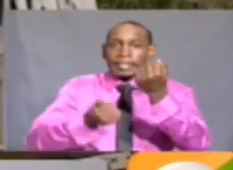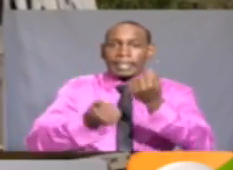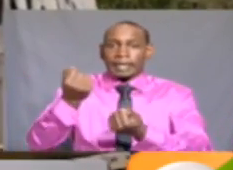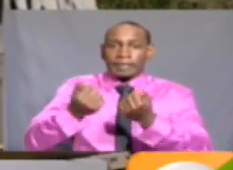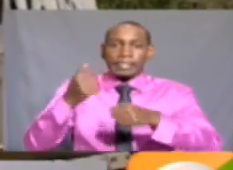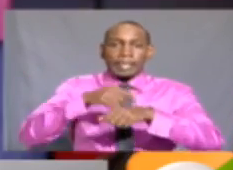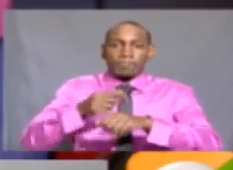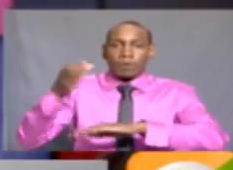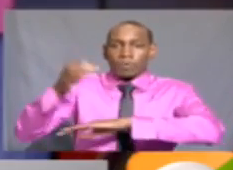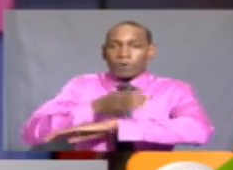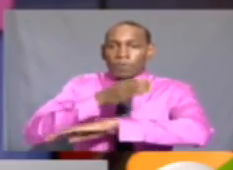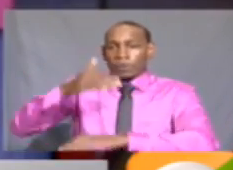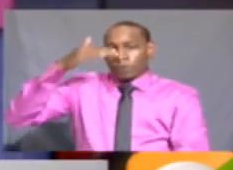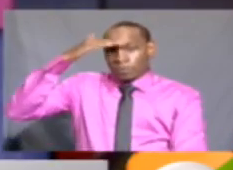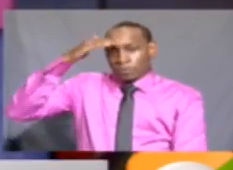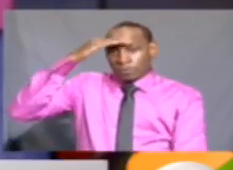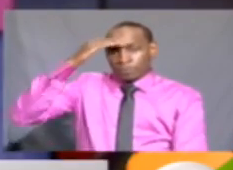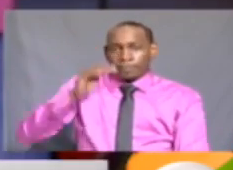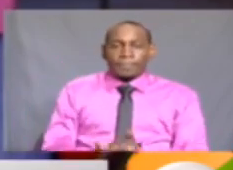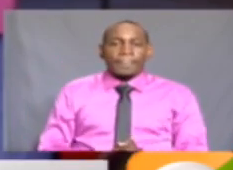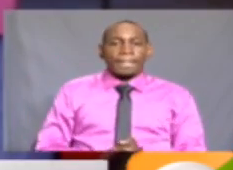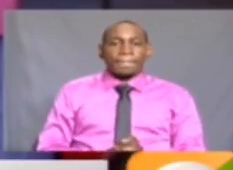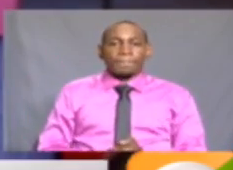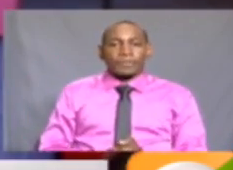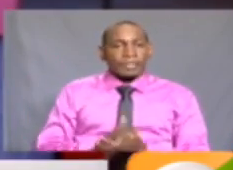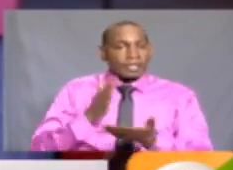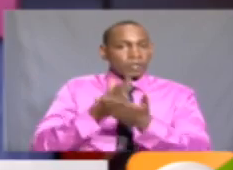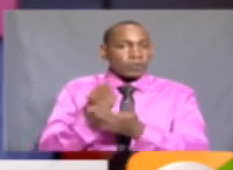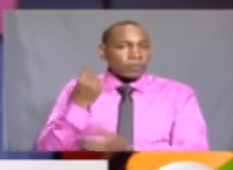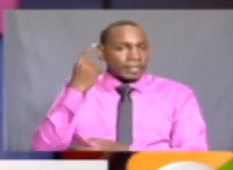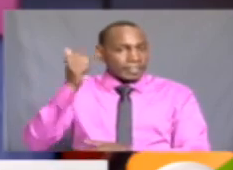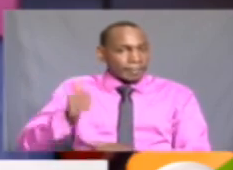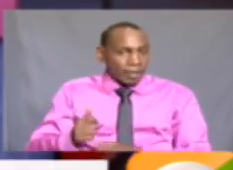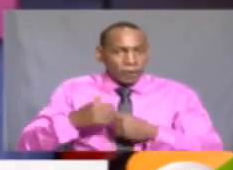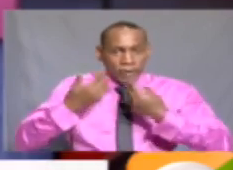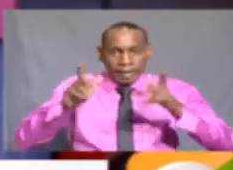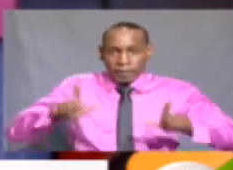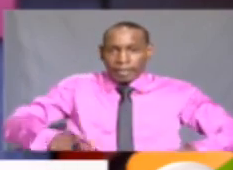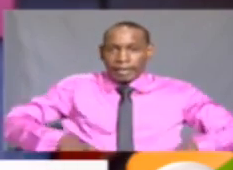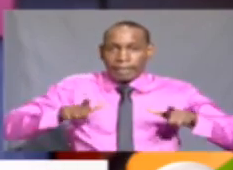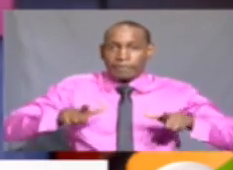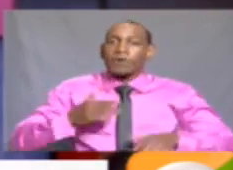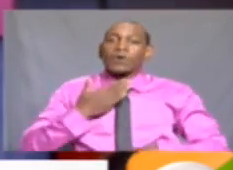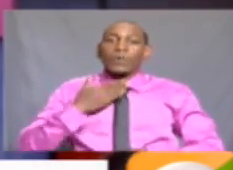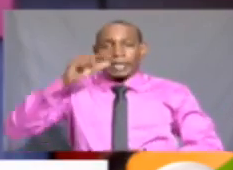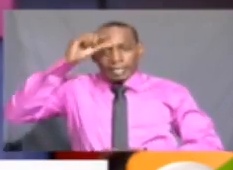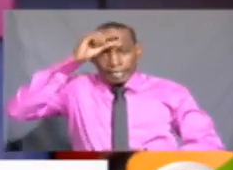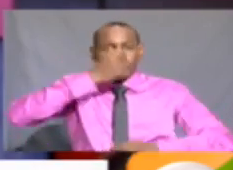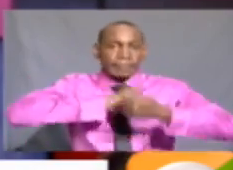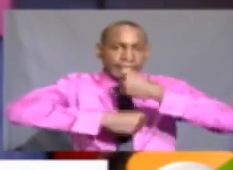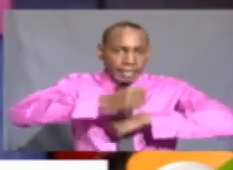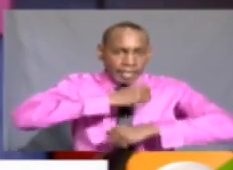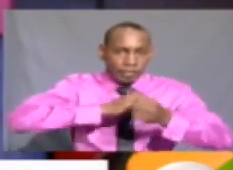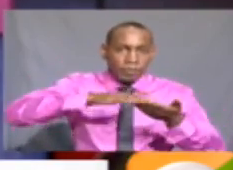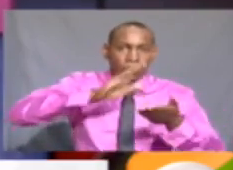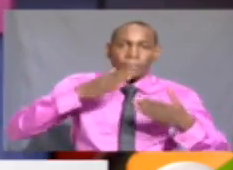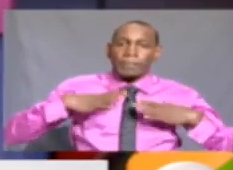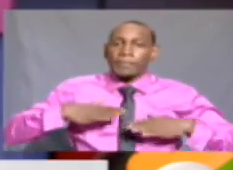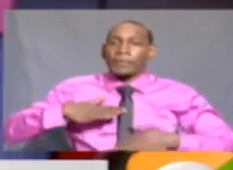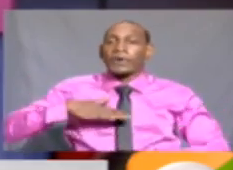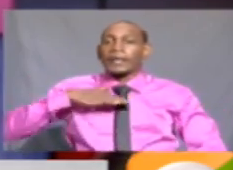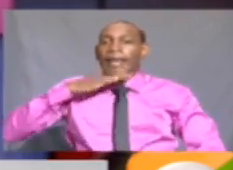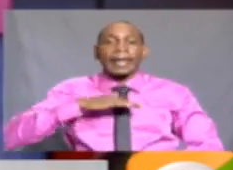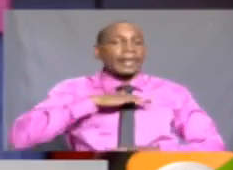akiwa mlevi. I'm still getting over the fact that I'm alive, but I would like the government to do something. People are dying for no